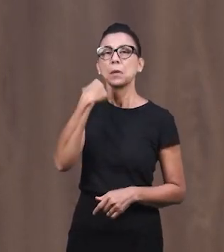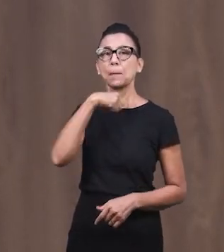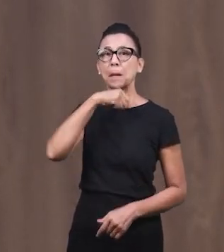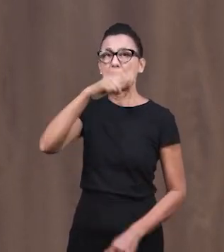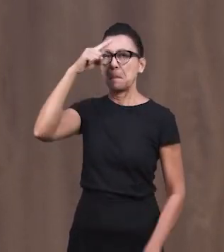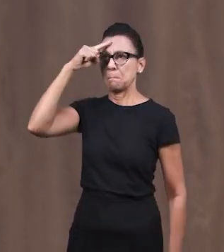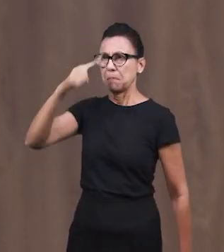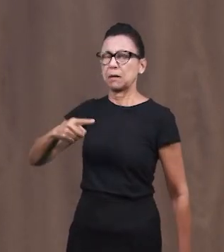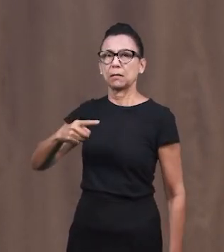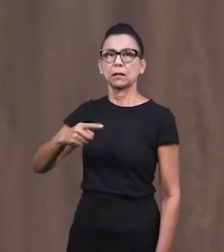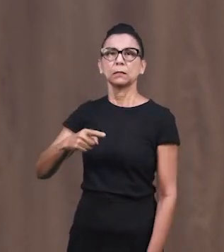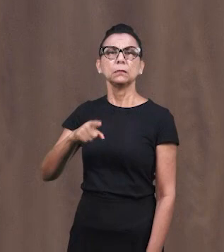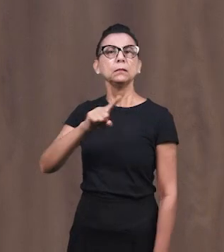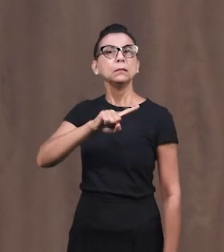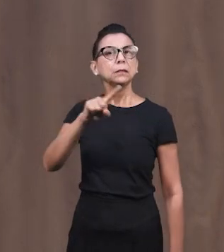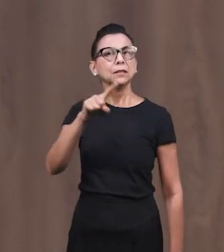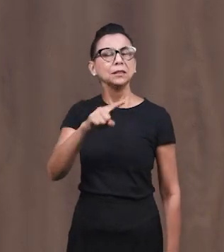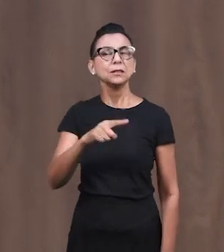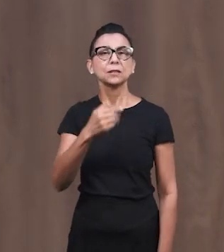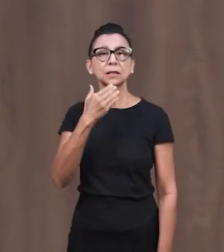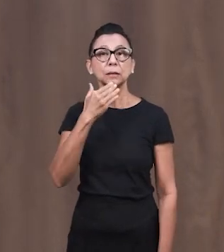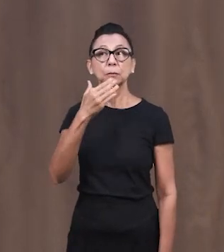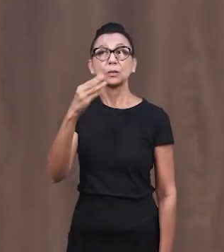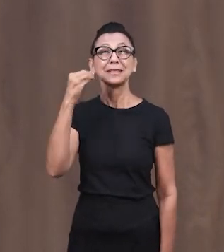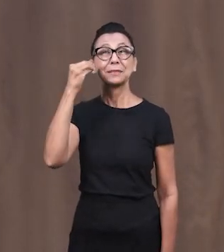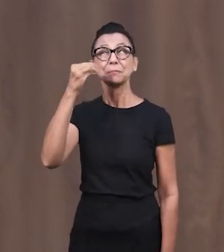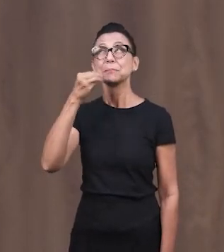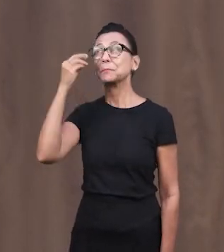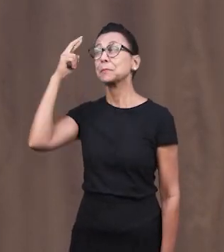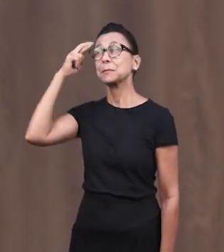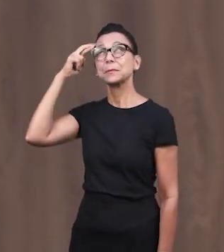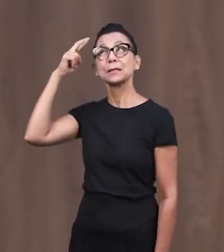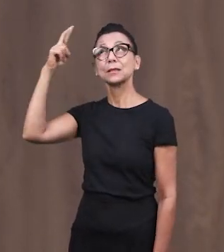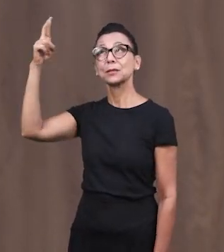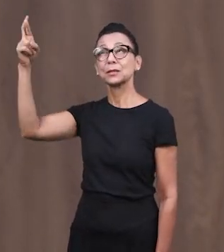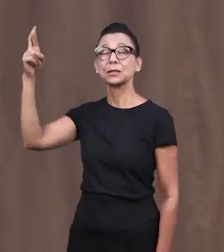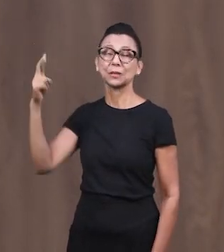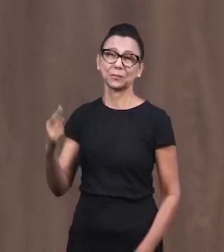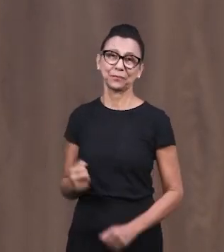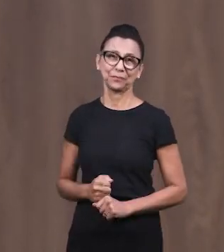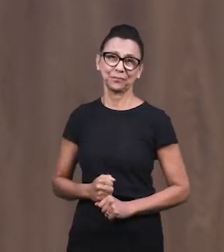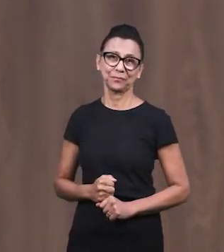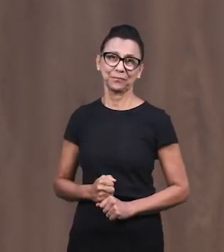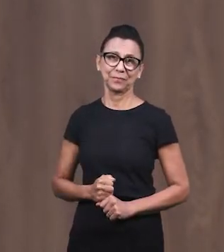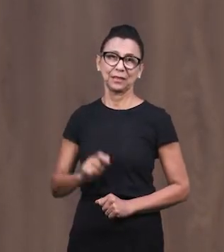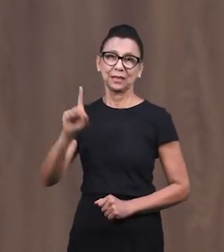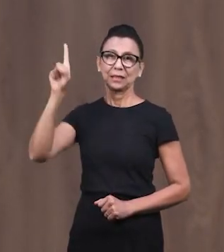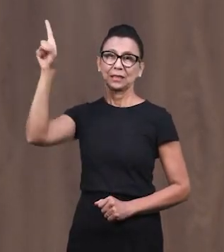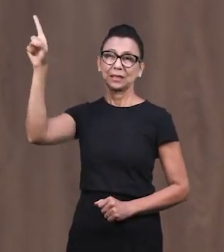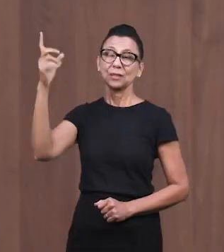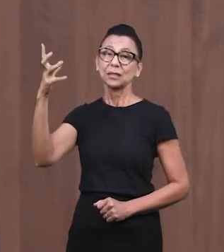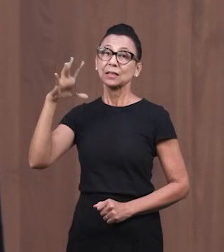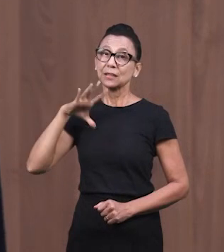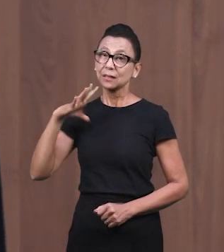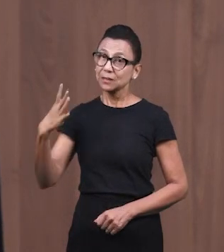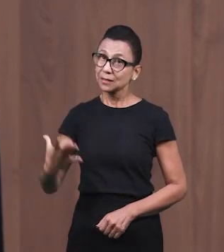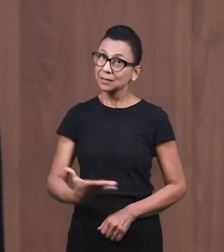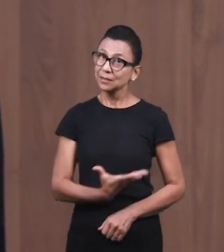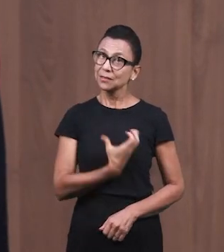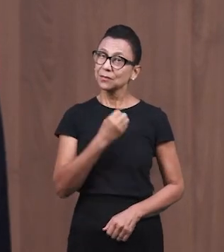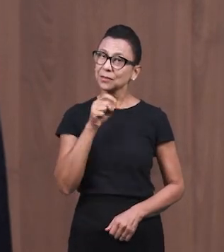par amour. Priez au Seigneur. Seigneur, je veux voir une expérience avec le Seigneur. Le Seigneur veut vous donner le